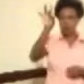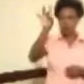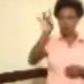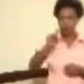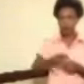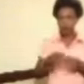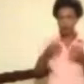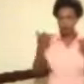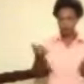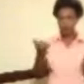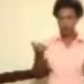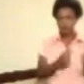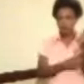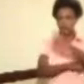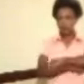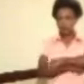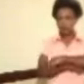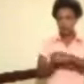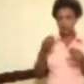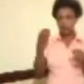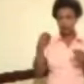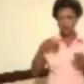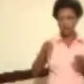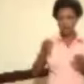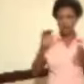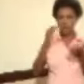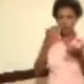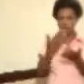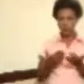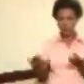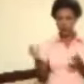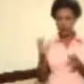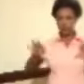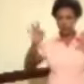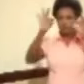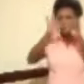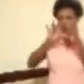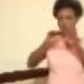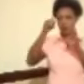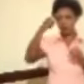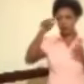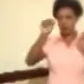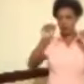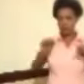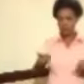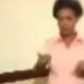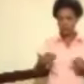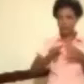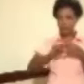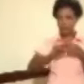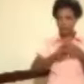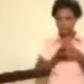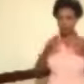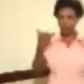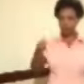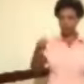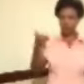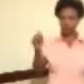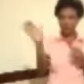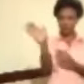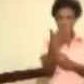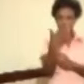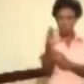Eh bien, Jodia, émission nous spéciale, tout ça n'a fait pral spécial, nous allons demander tout le monde camper s'il vous plaît parce que nous allons jouer hymne national pays